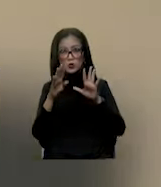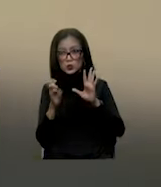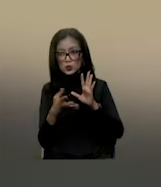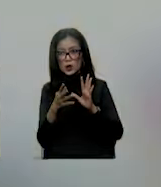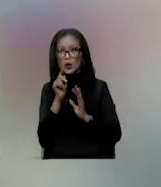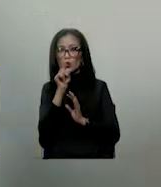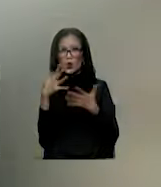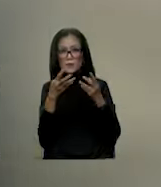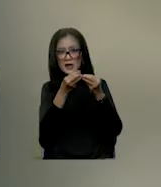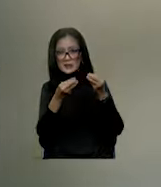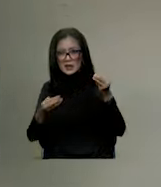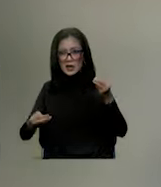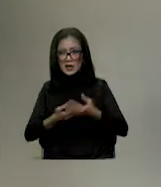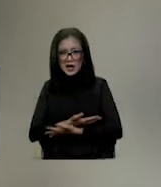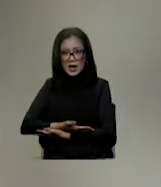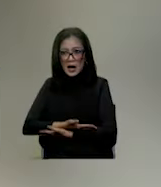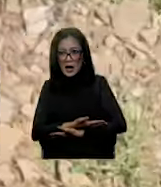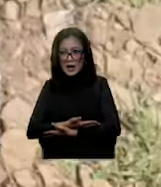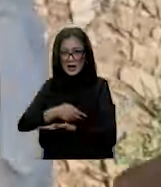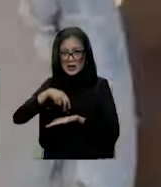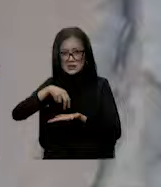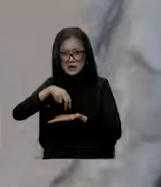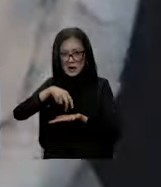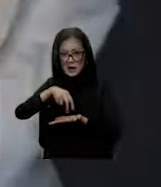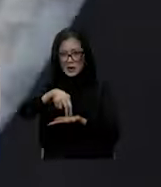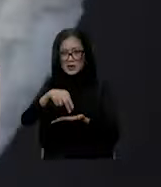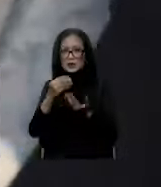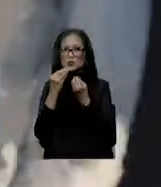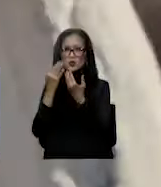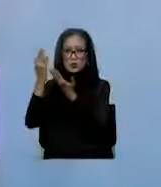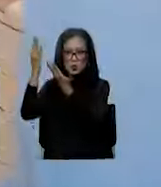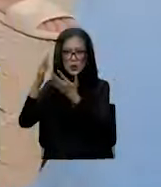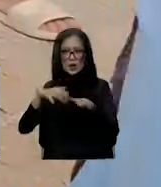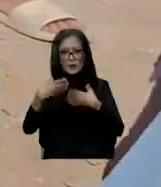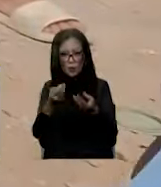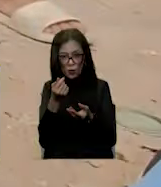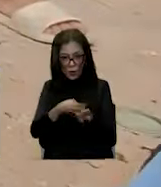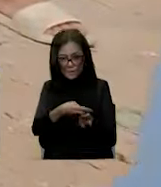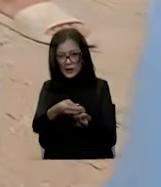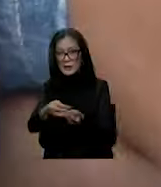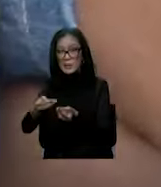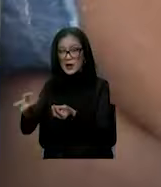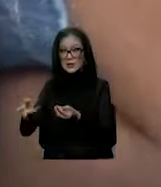anaknya yang masih balita mulai belajar berjalan. Tradisi membagikan rejeki sebaiknya dilakukan dengan cara yang baik,